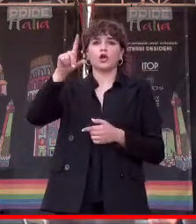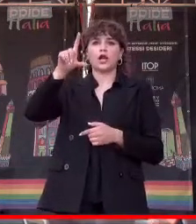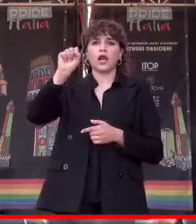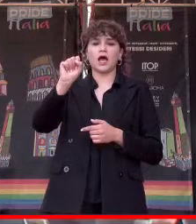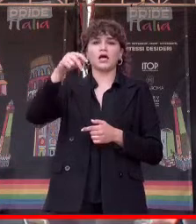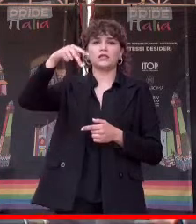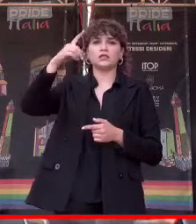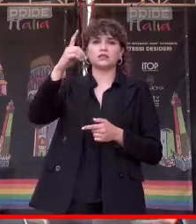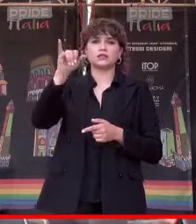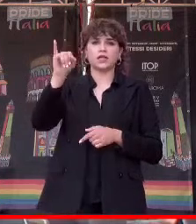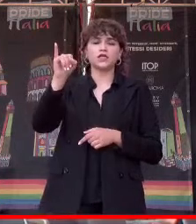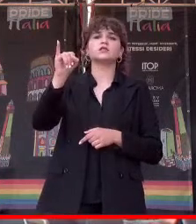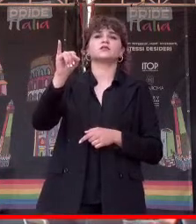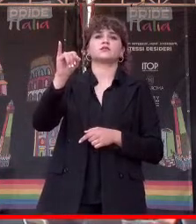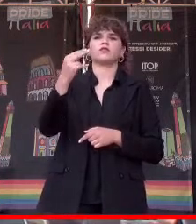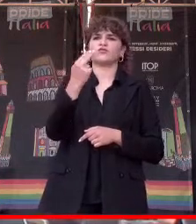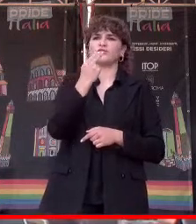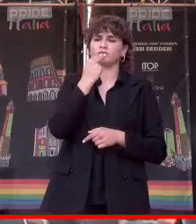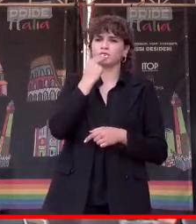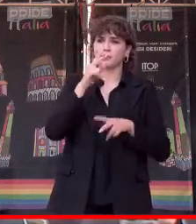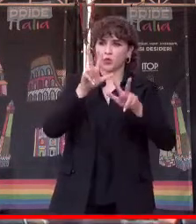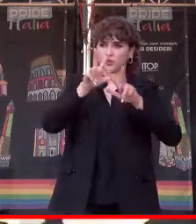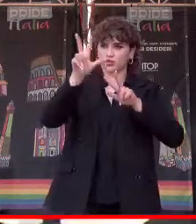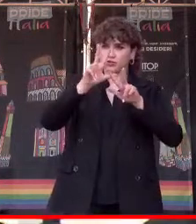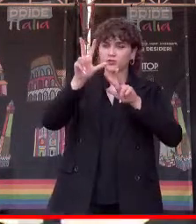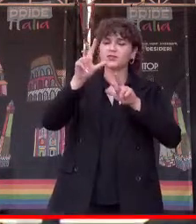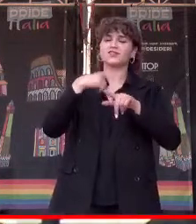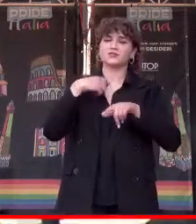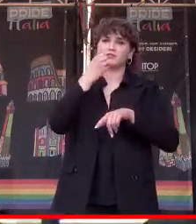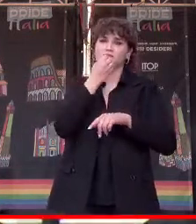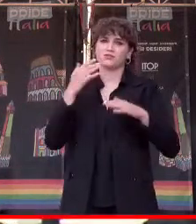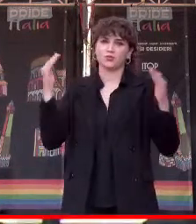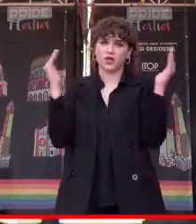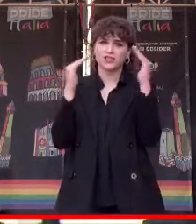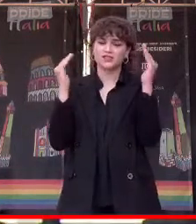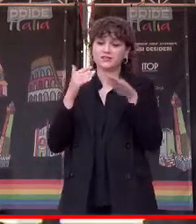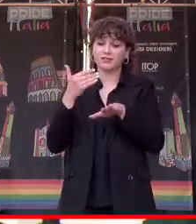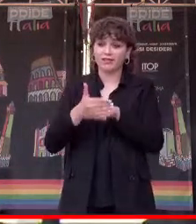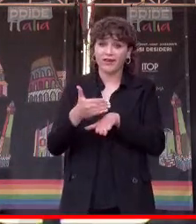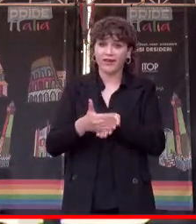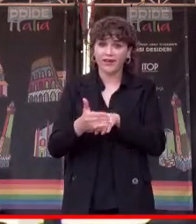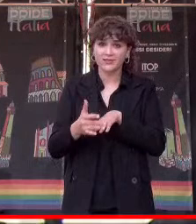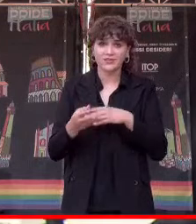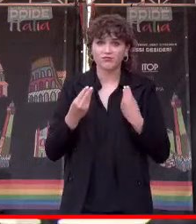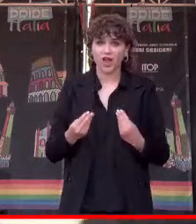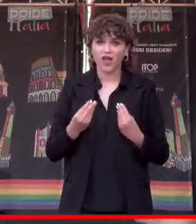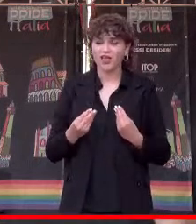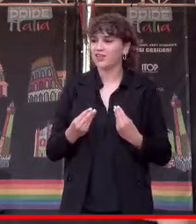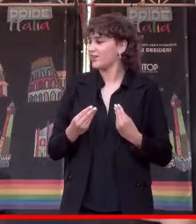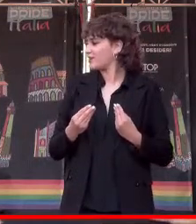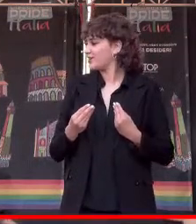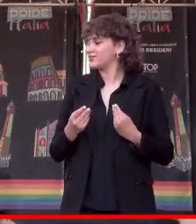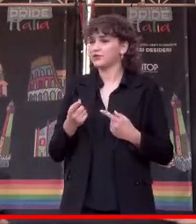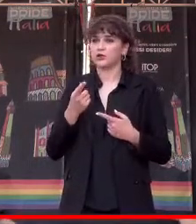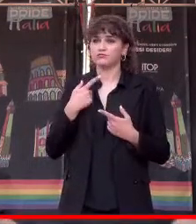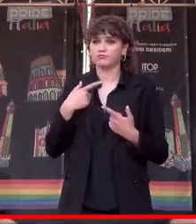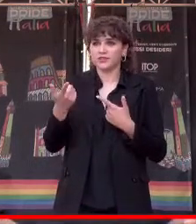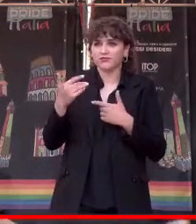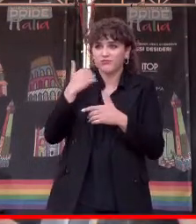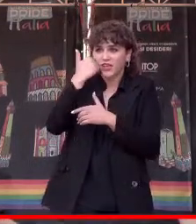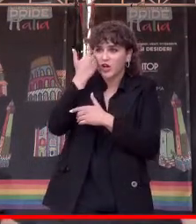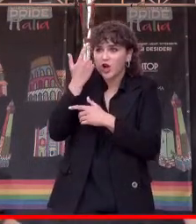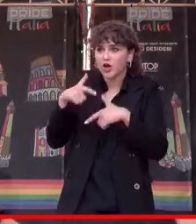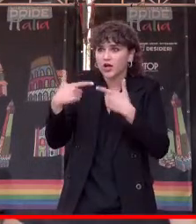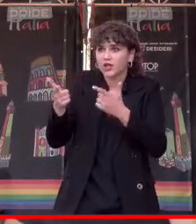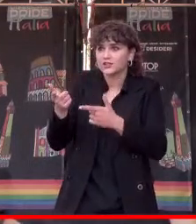Signor Vigile, il nostro municipio, tra l'altro. Buonasera. È un po' in ritardo, che stava a fare? Ma la voglio mettere in imbarazzo, però voglio dire.